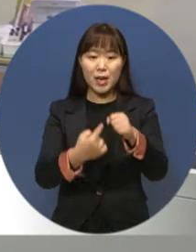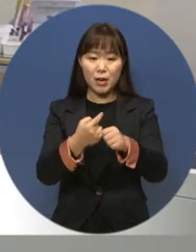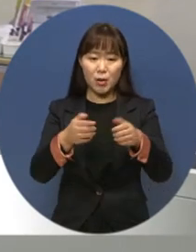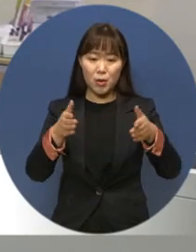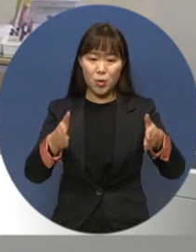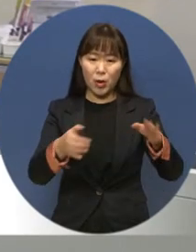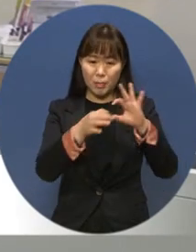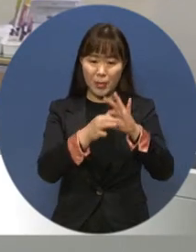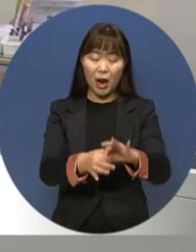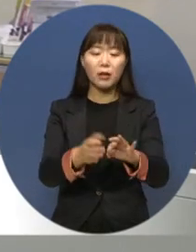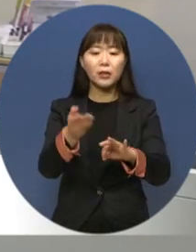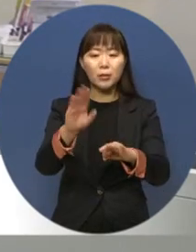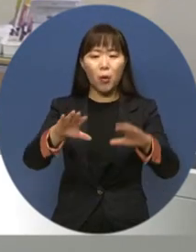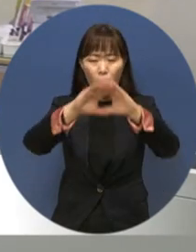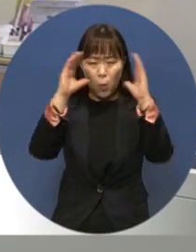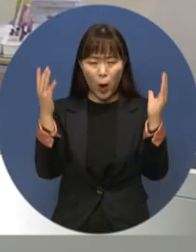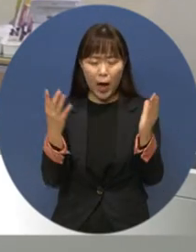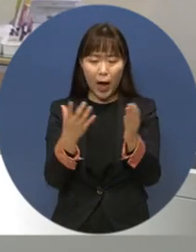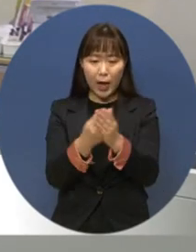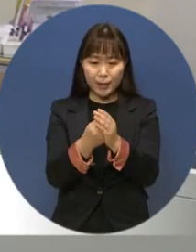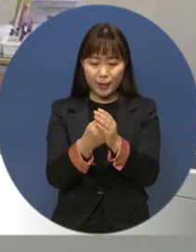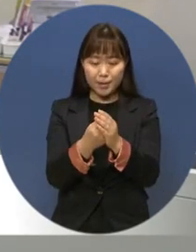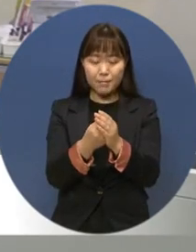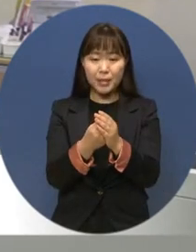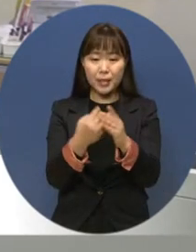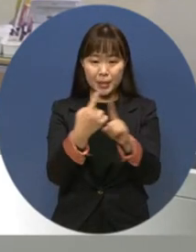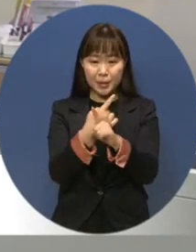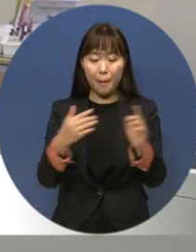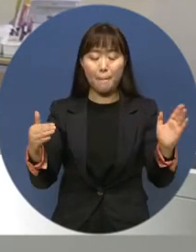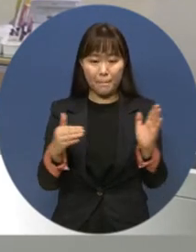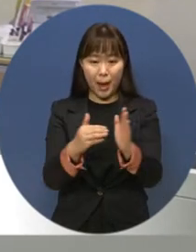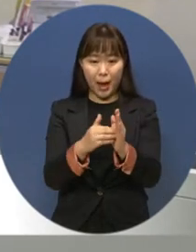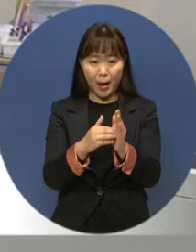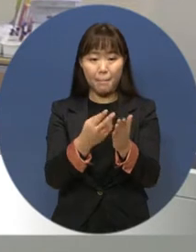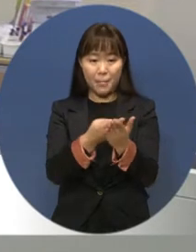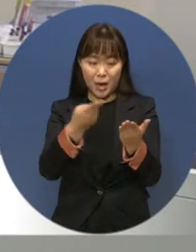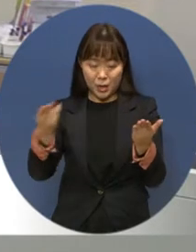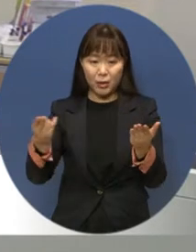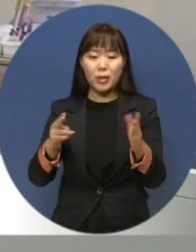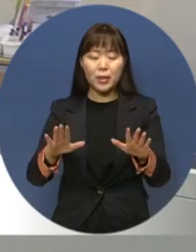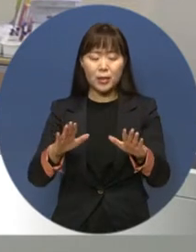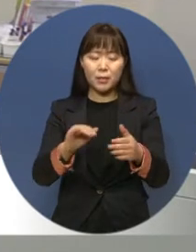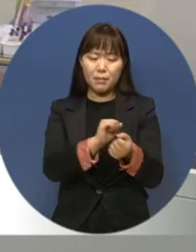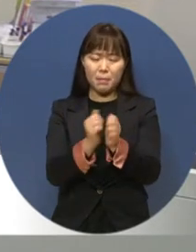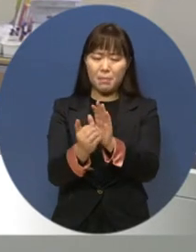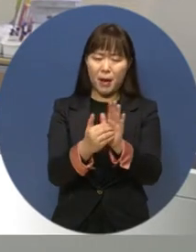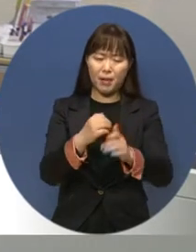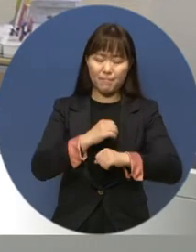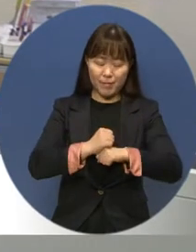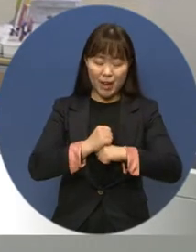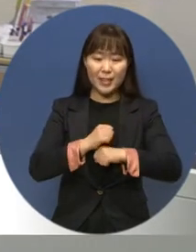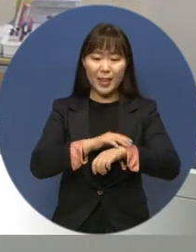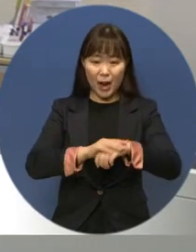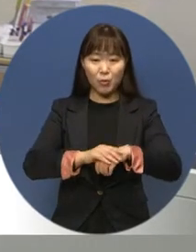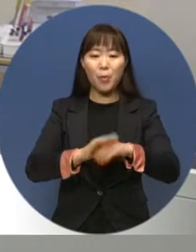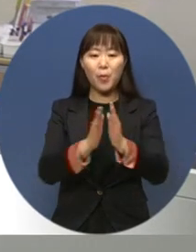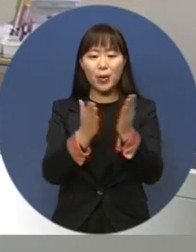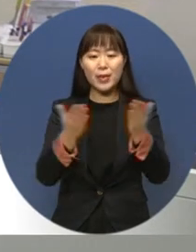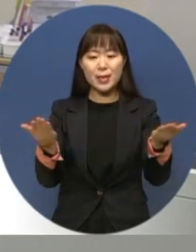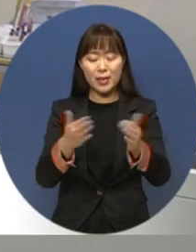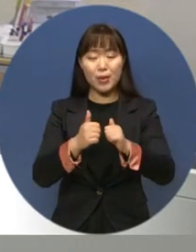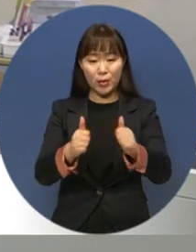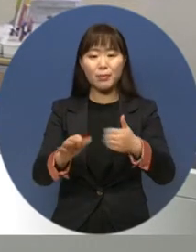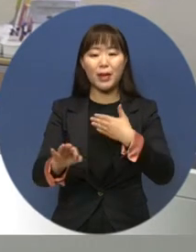유지했지만 다 완치하셔서 나가셨고요. 방역 수칙 잘 지키시고 본인들의 일을 열심히